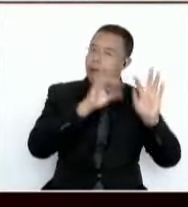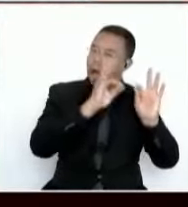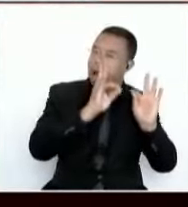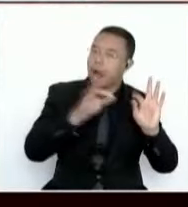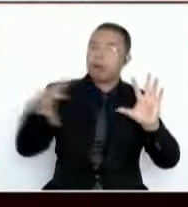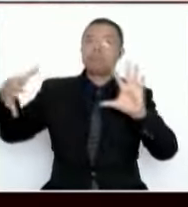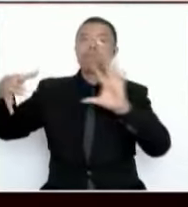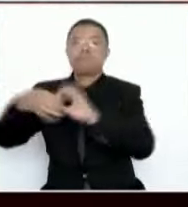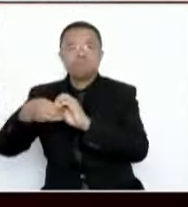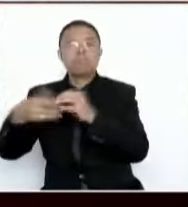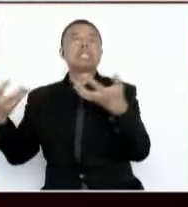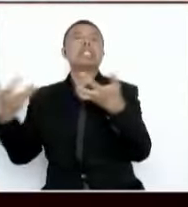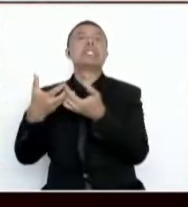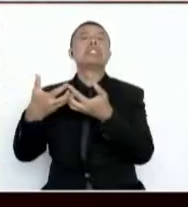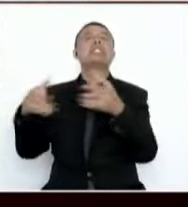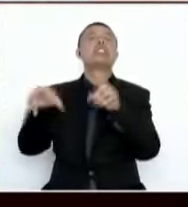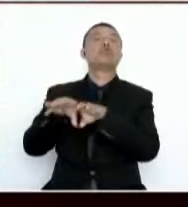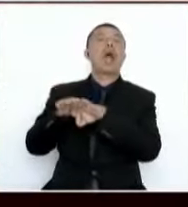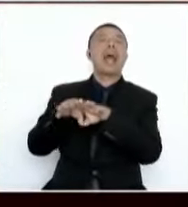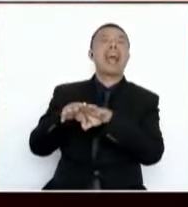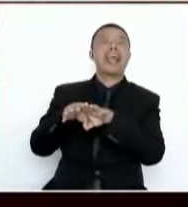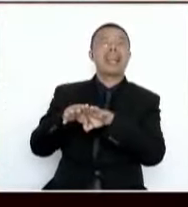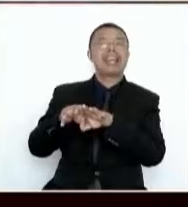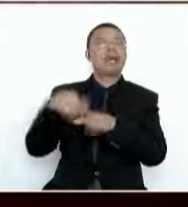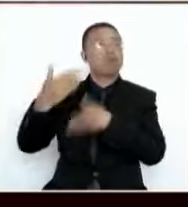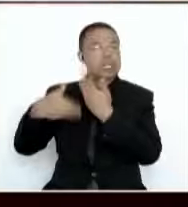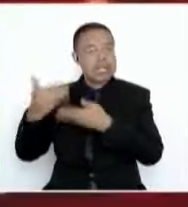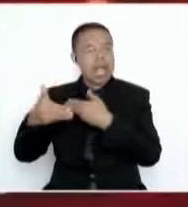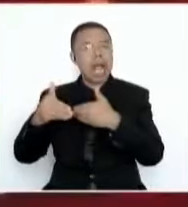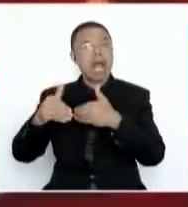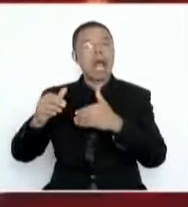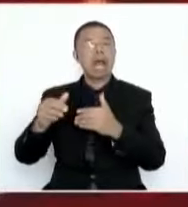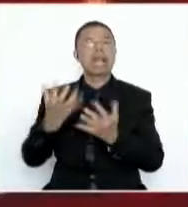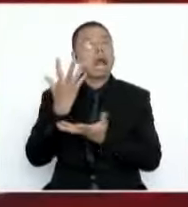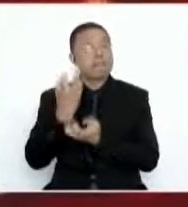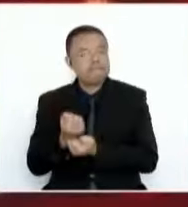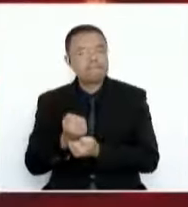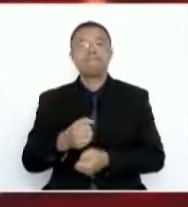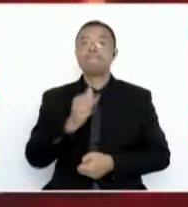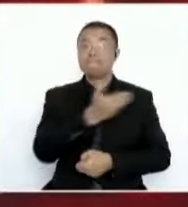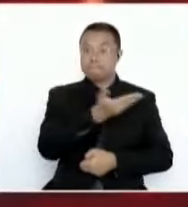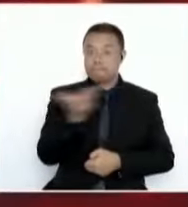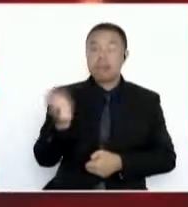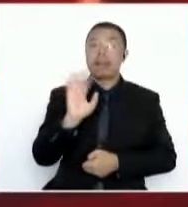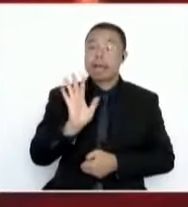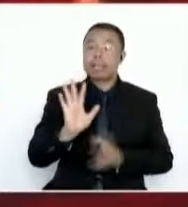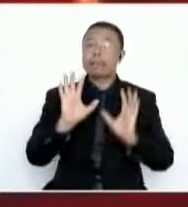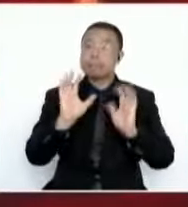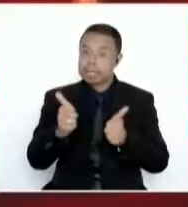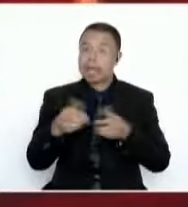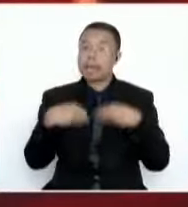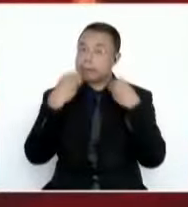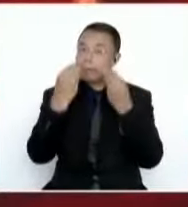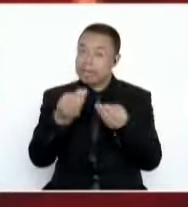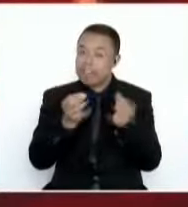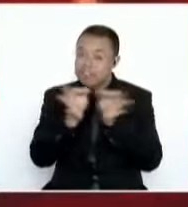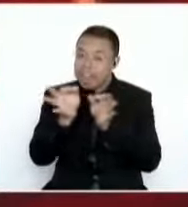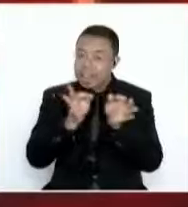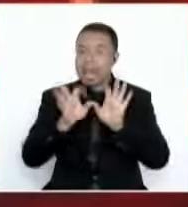itu bisa match bisa cocok satu sama lain Nah mereka-mereka nanti bisa diberikan